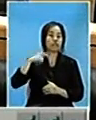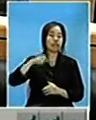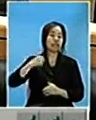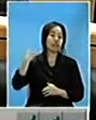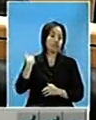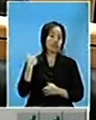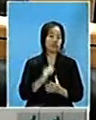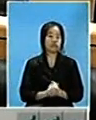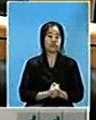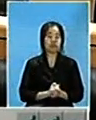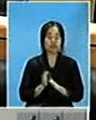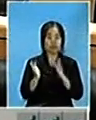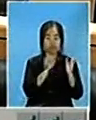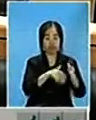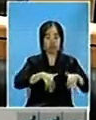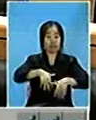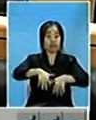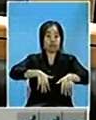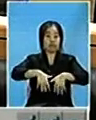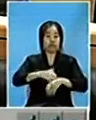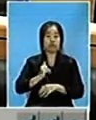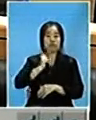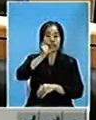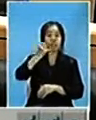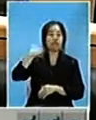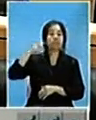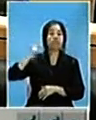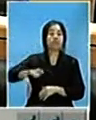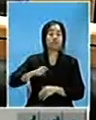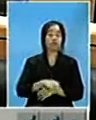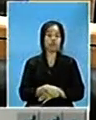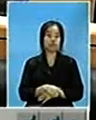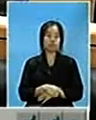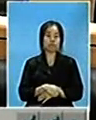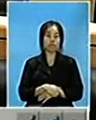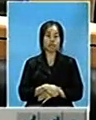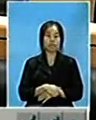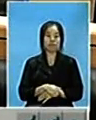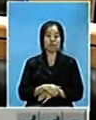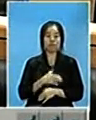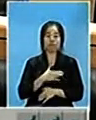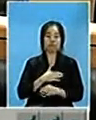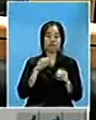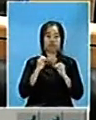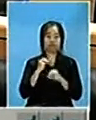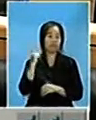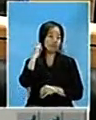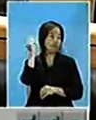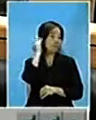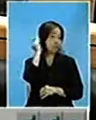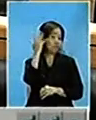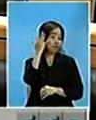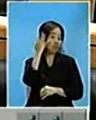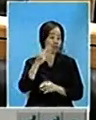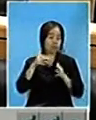ตาสีตาสาเวลาขึ้นศาลเนี่ยในชีวิตท่านที่นั่งอยู่ในชีวิตผมเนี่ยเราไม่เคยได้ยินว่าตาสีตาสาเวลาถูกฟ้